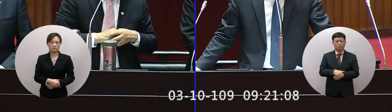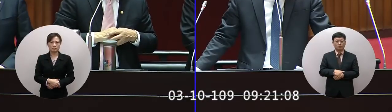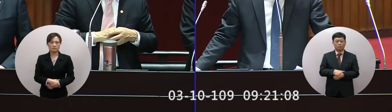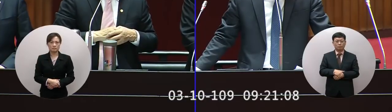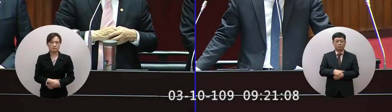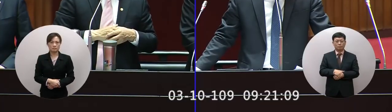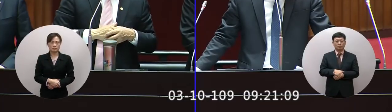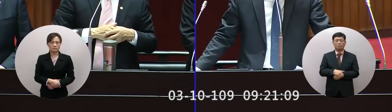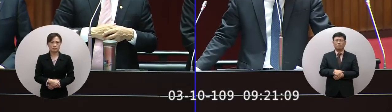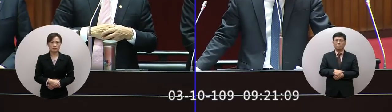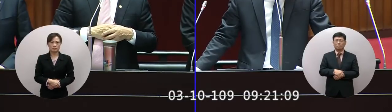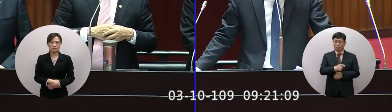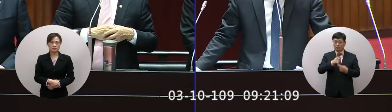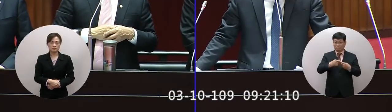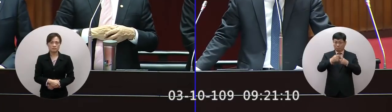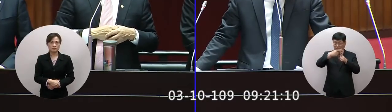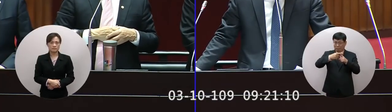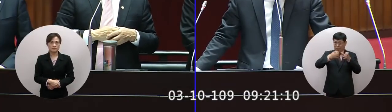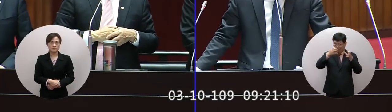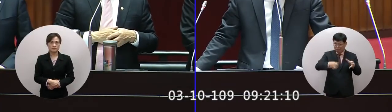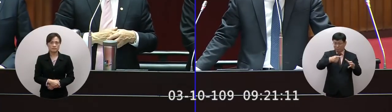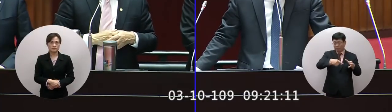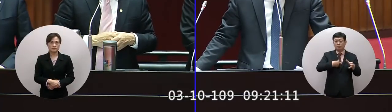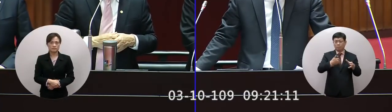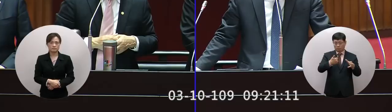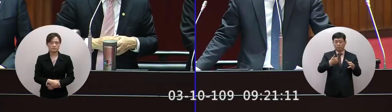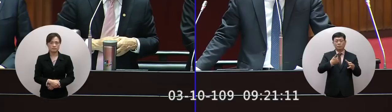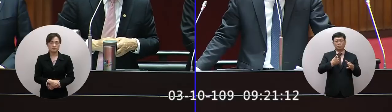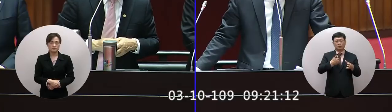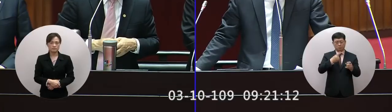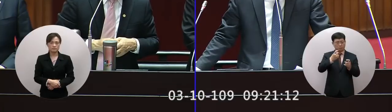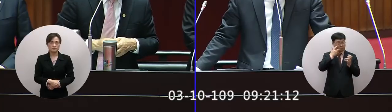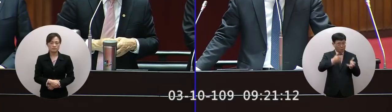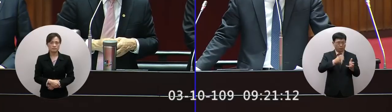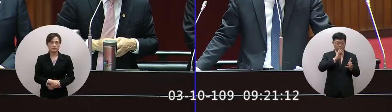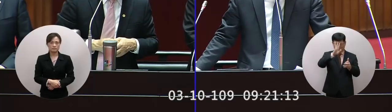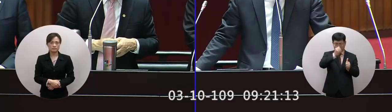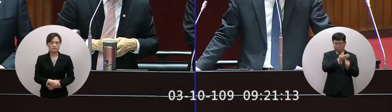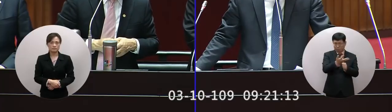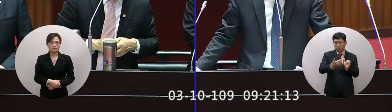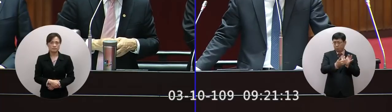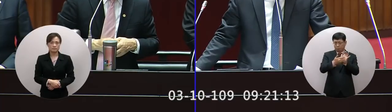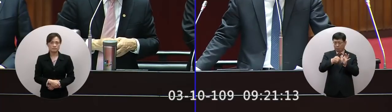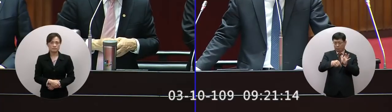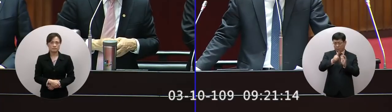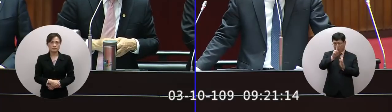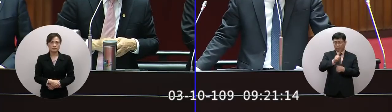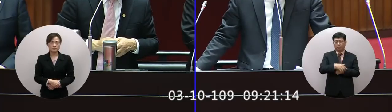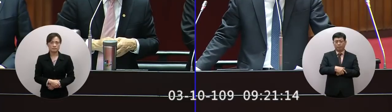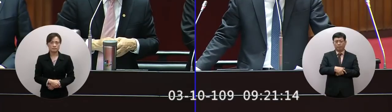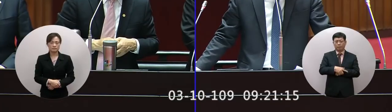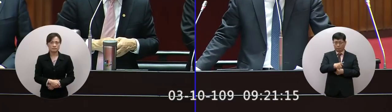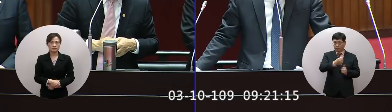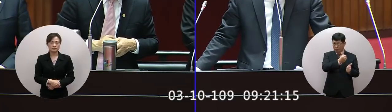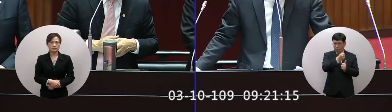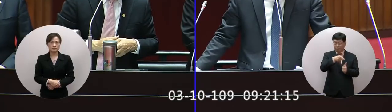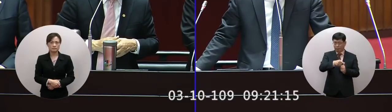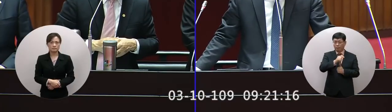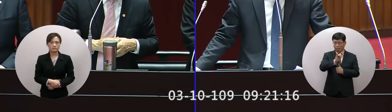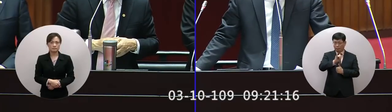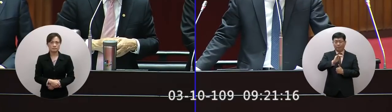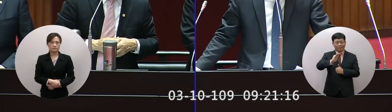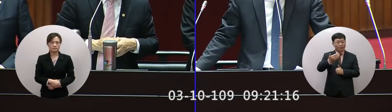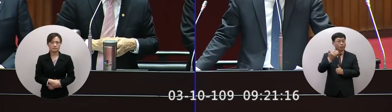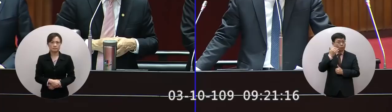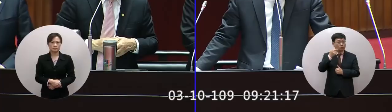现在啊，我们的一级开设应变当然都比较着重在疫情的防范跟疫情的管控了，